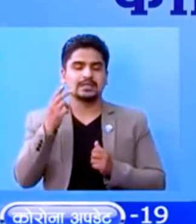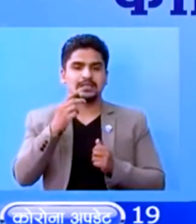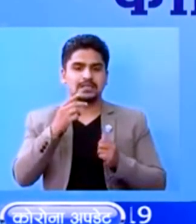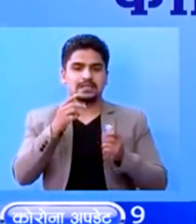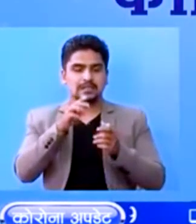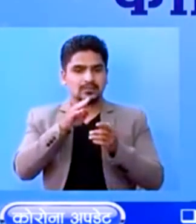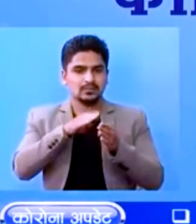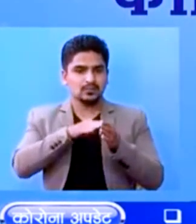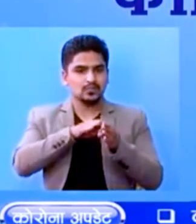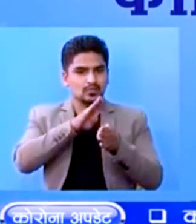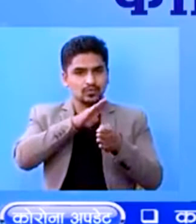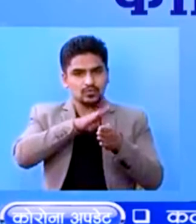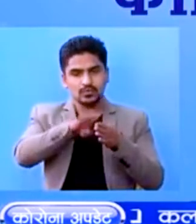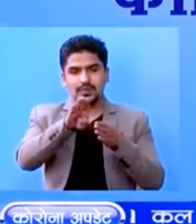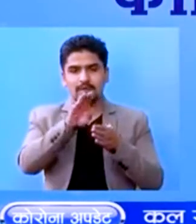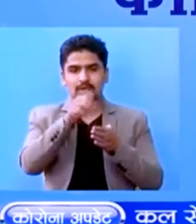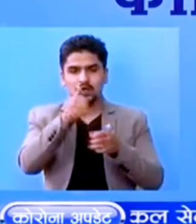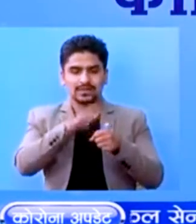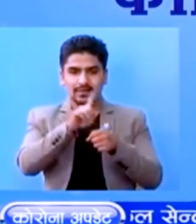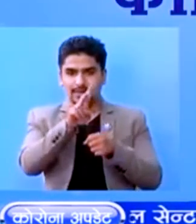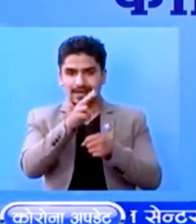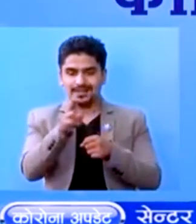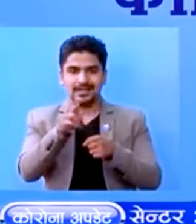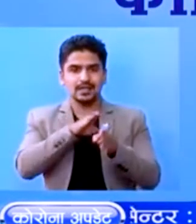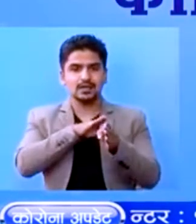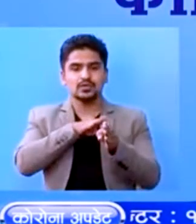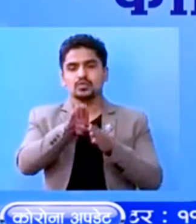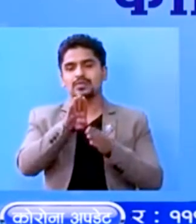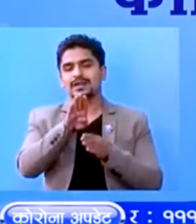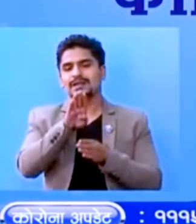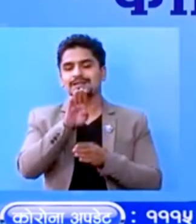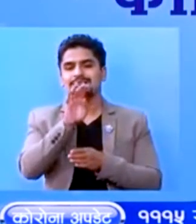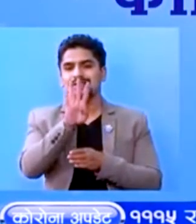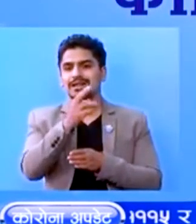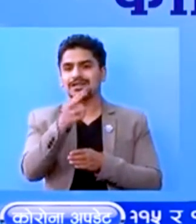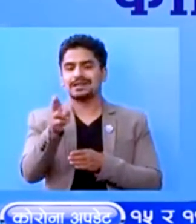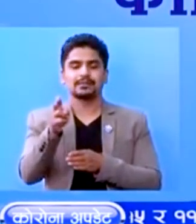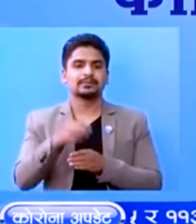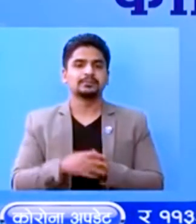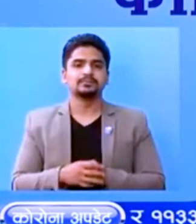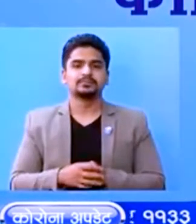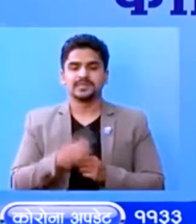प्रतिष्ठान जुम्लामा अछामका 12 जना र जुम्लाका 4 जना हुनुहुन्छ।